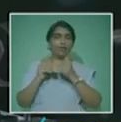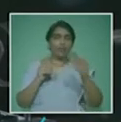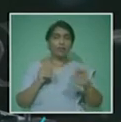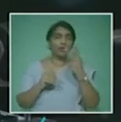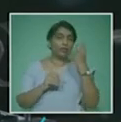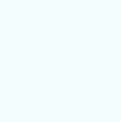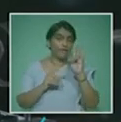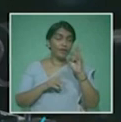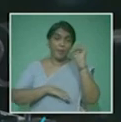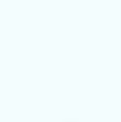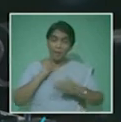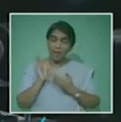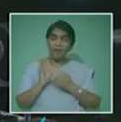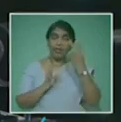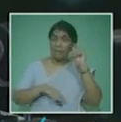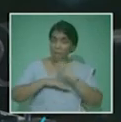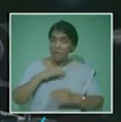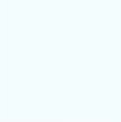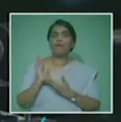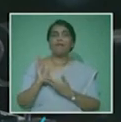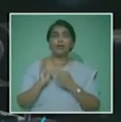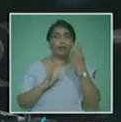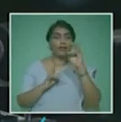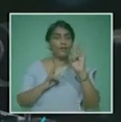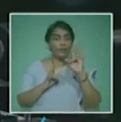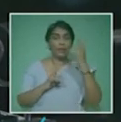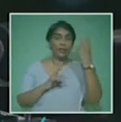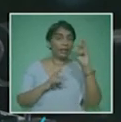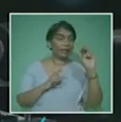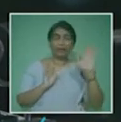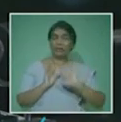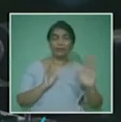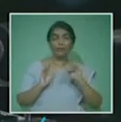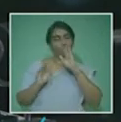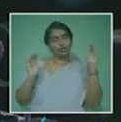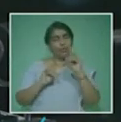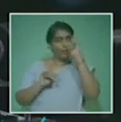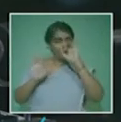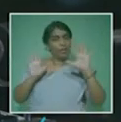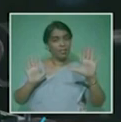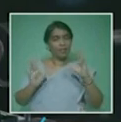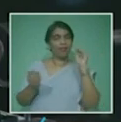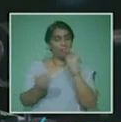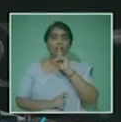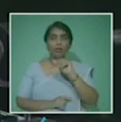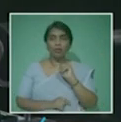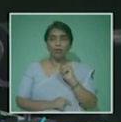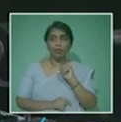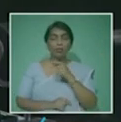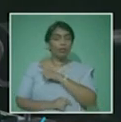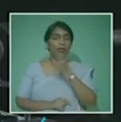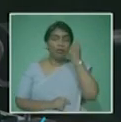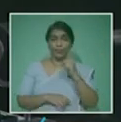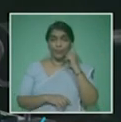තිබුණා 2025 සලසුම්. 2030 සලසුම් තිබුණා. 2025 තිය නෙමෙයි. අඩුමතර මේ මාස 10ක් තියාගන්න බැරි අයවැයලේකනක් ඉදිරිපත් කරේ.